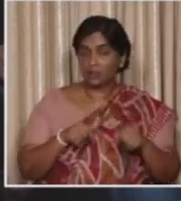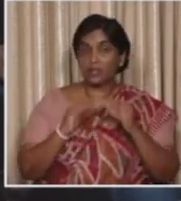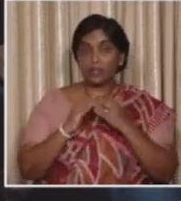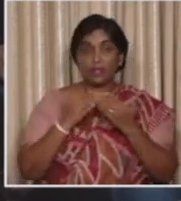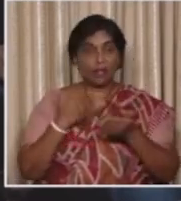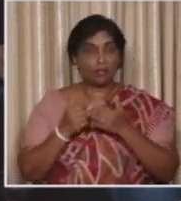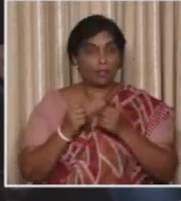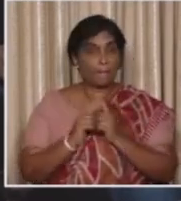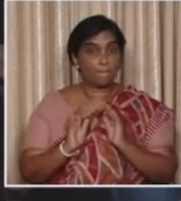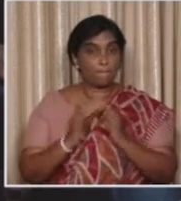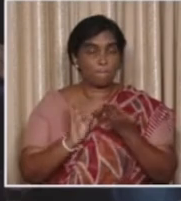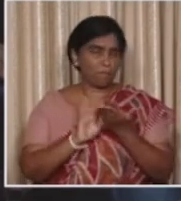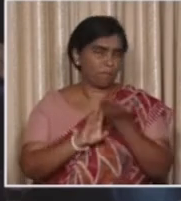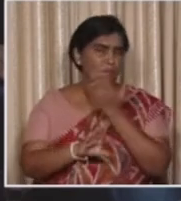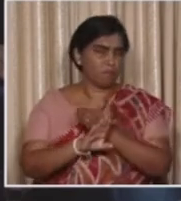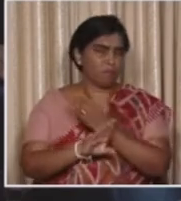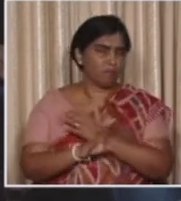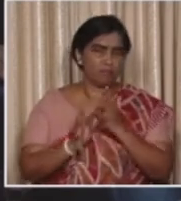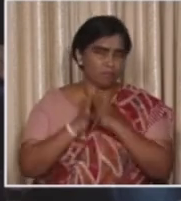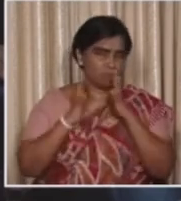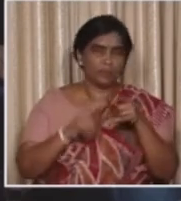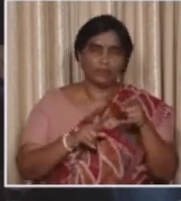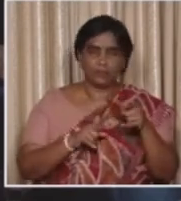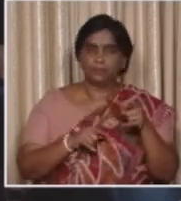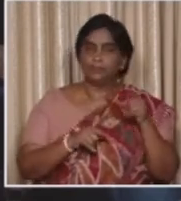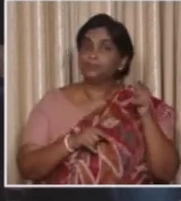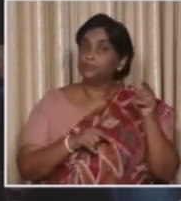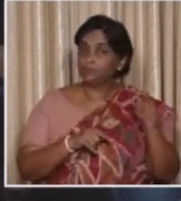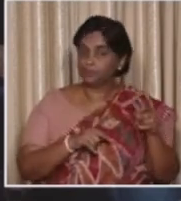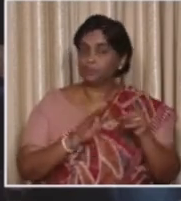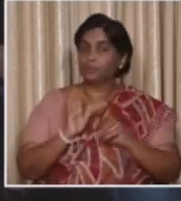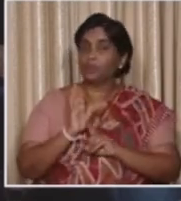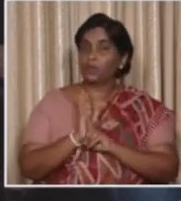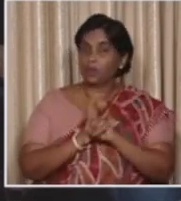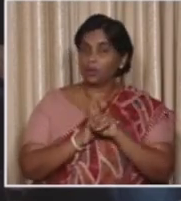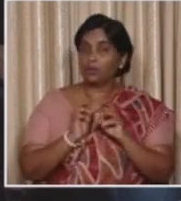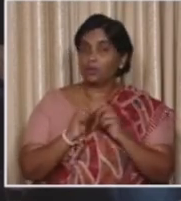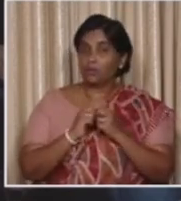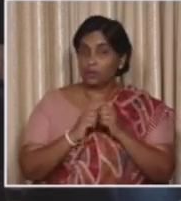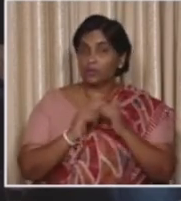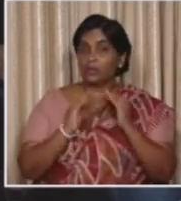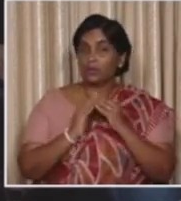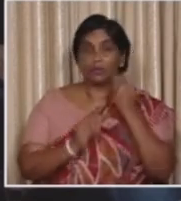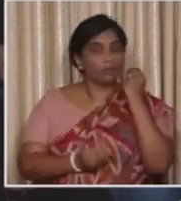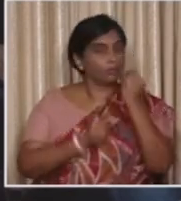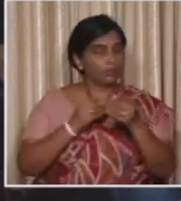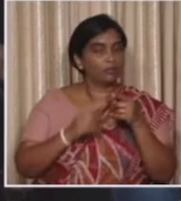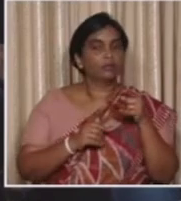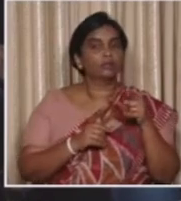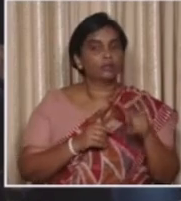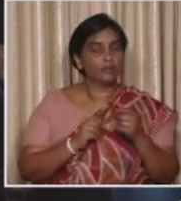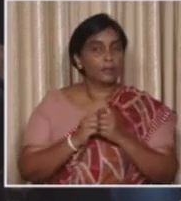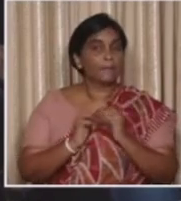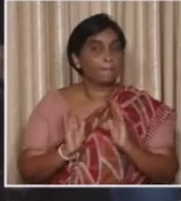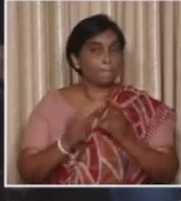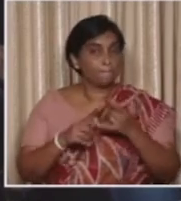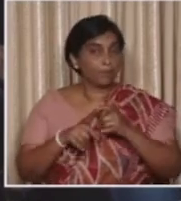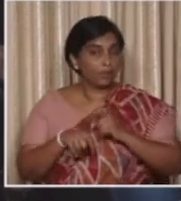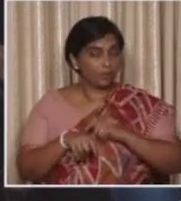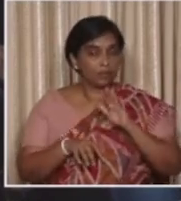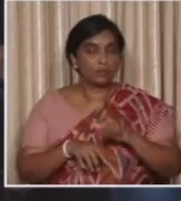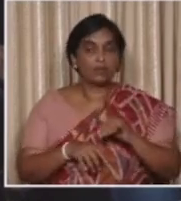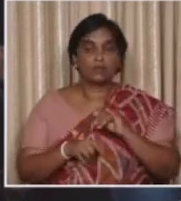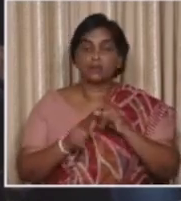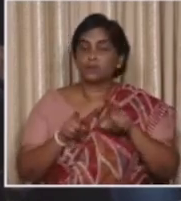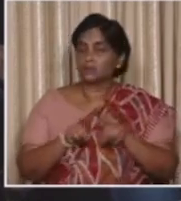හදන්න පටන් ගත්ත මීට බොහෝ කාලයකට කලින්, මොකද උතුරේ අවතන් වෙච්ච අයට නිවාස ලබා දෙන්න පටන් ගත්ත වෙලාවෙම තමයි